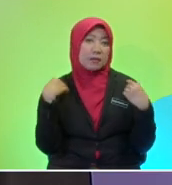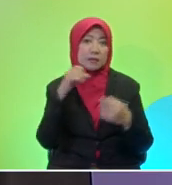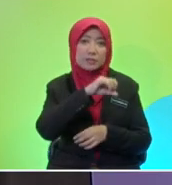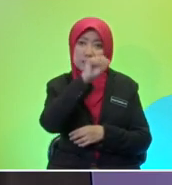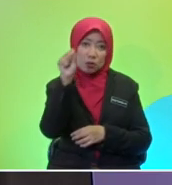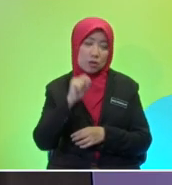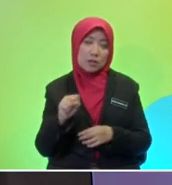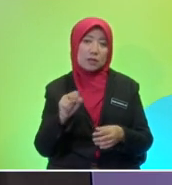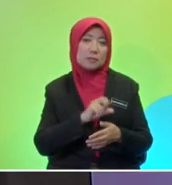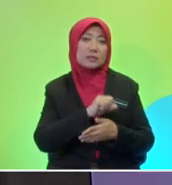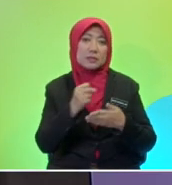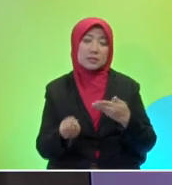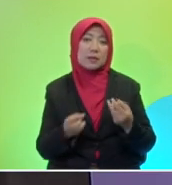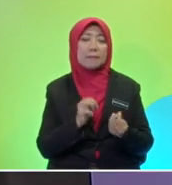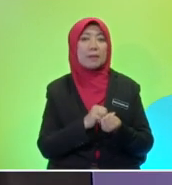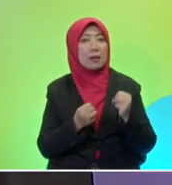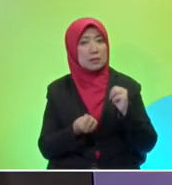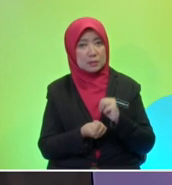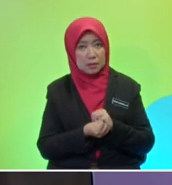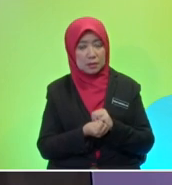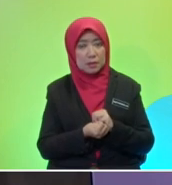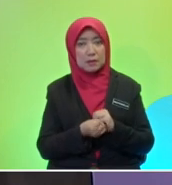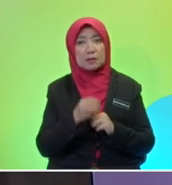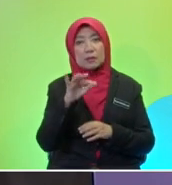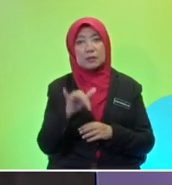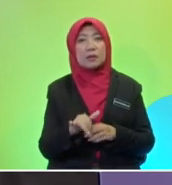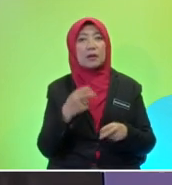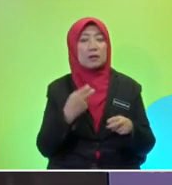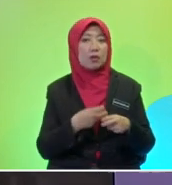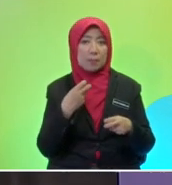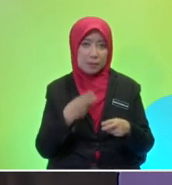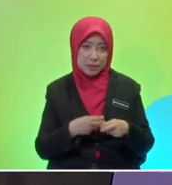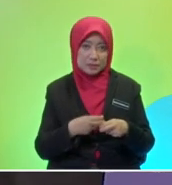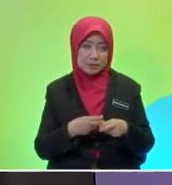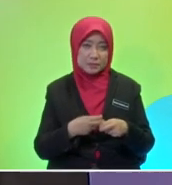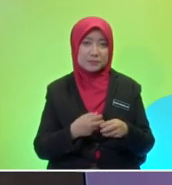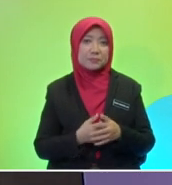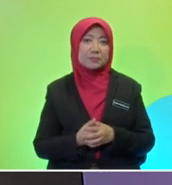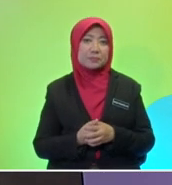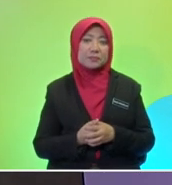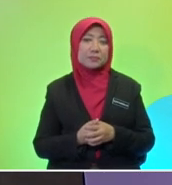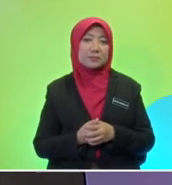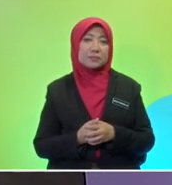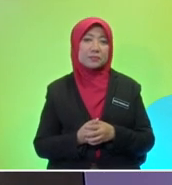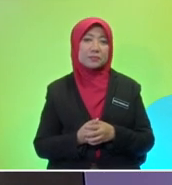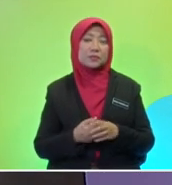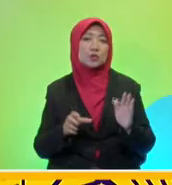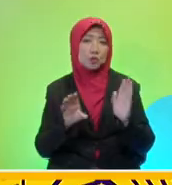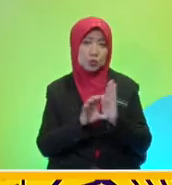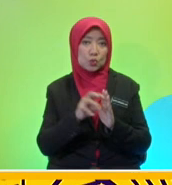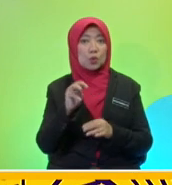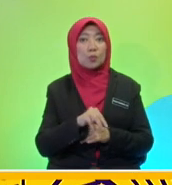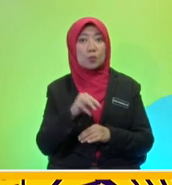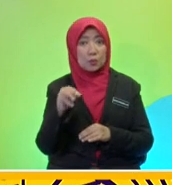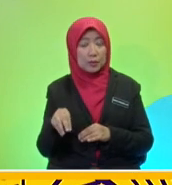masalah rutin dan juga bukan rutin atau Kompleks Oke jadi contoh begini murid sedangkan